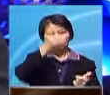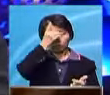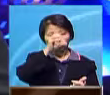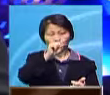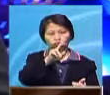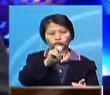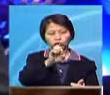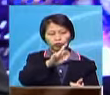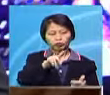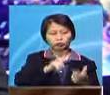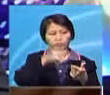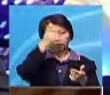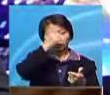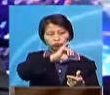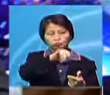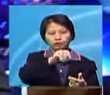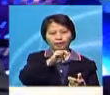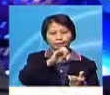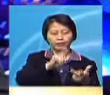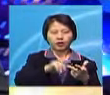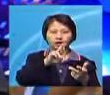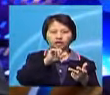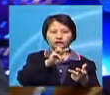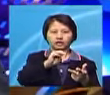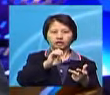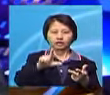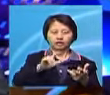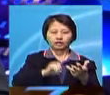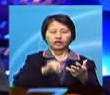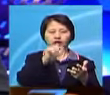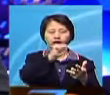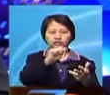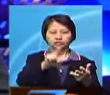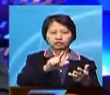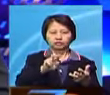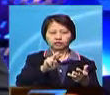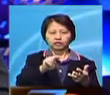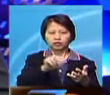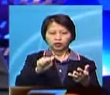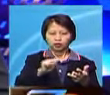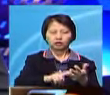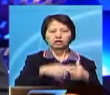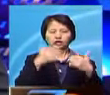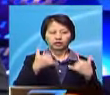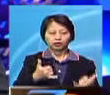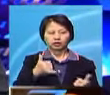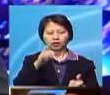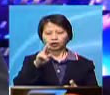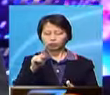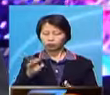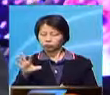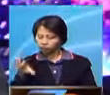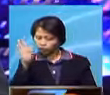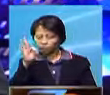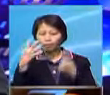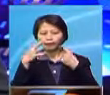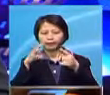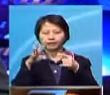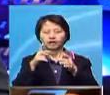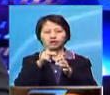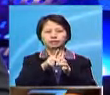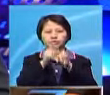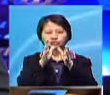Sudin Mahdi Asyad, Datuk Jamal Abdillah, Ramla Ram dan juga Azrina Azhar. Dan pada kali ini, RTM telah mengesan bakat 14 peserta